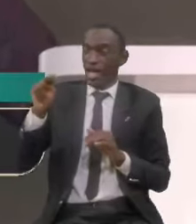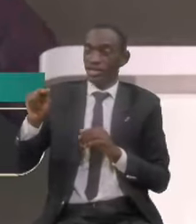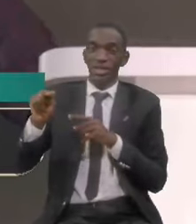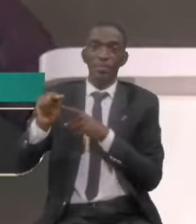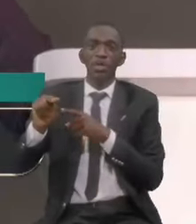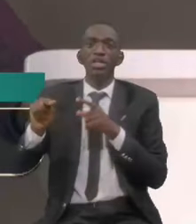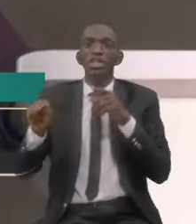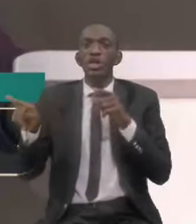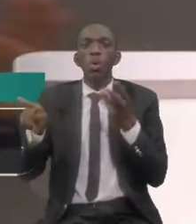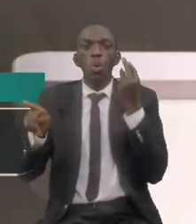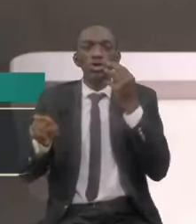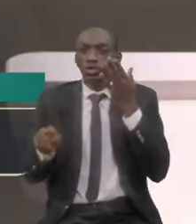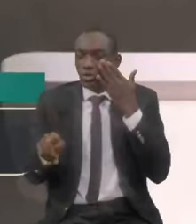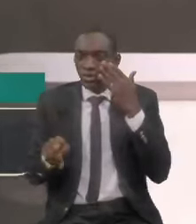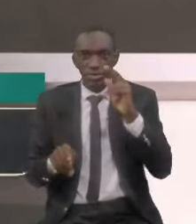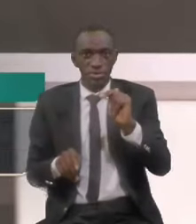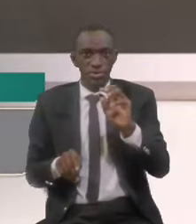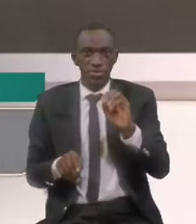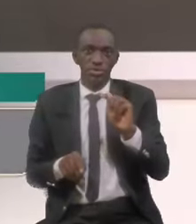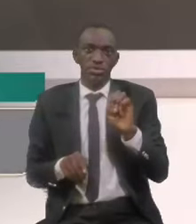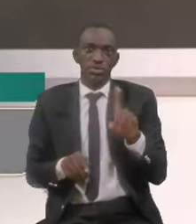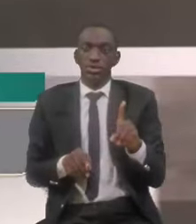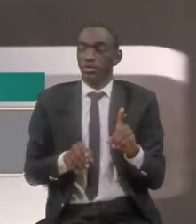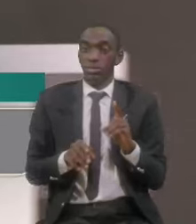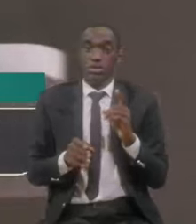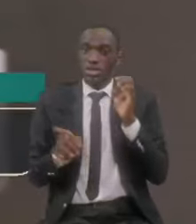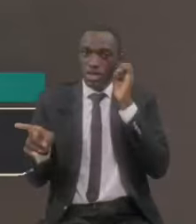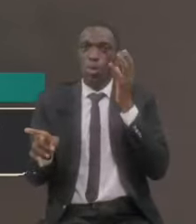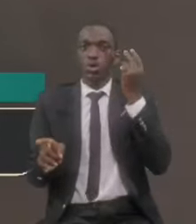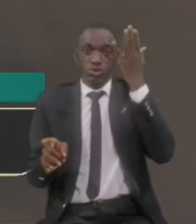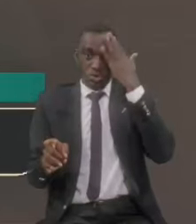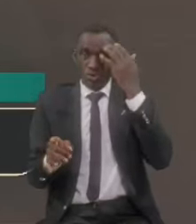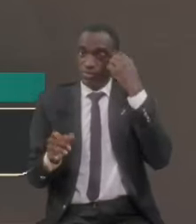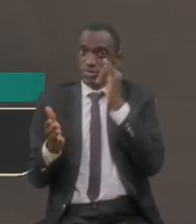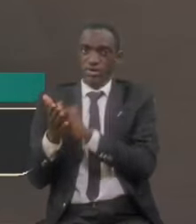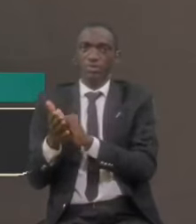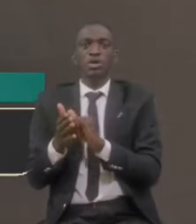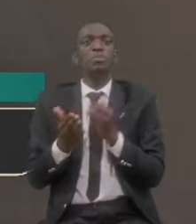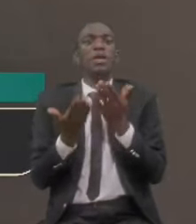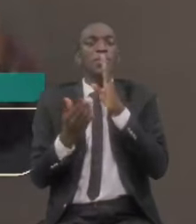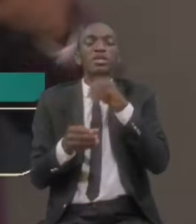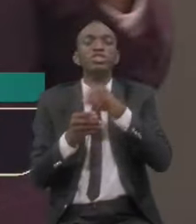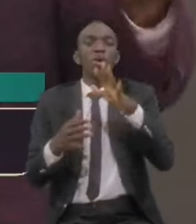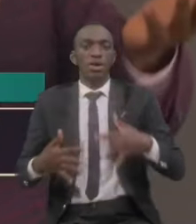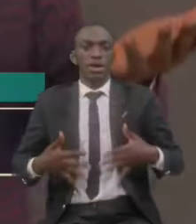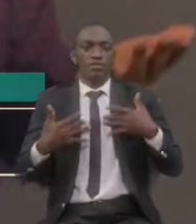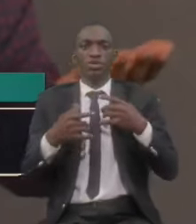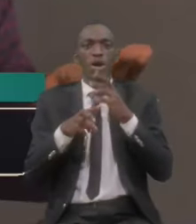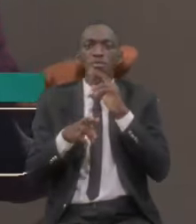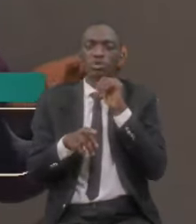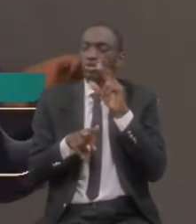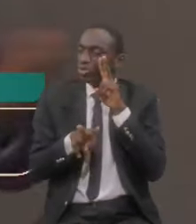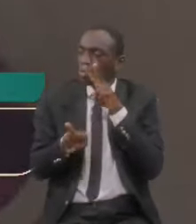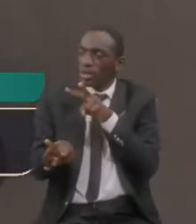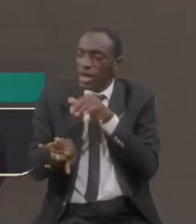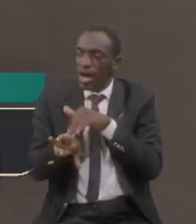Il était connu pour cela. Si dans ta vie, si tu ne regardes, tu ne considères pas ce que je peux gagner, mais ce que je